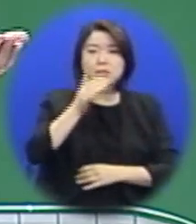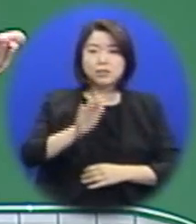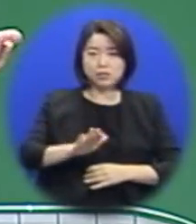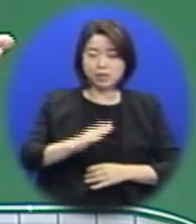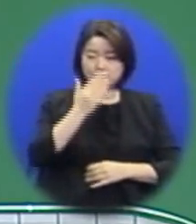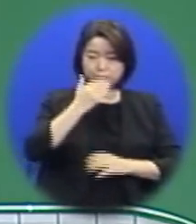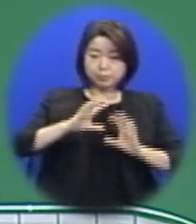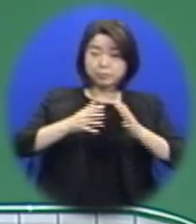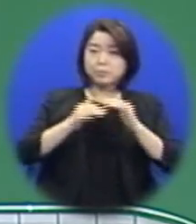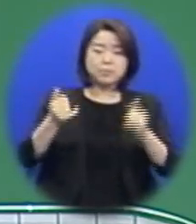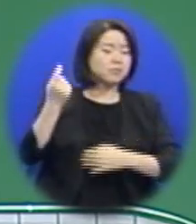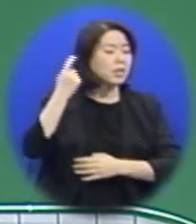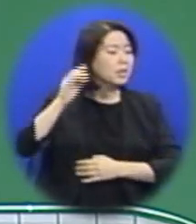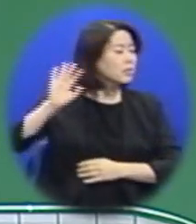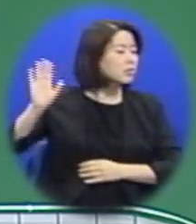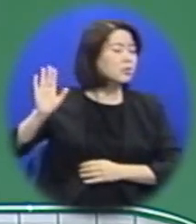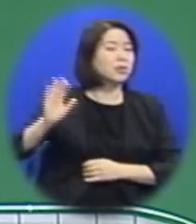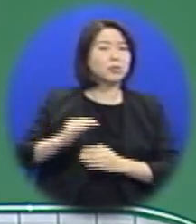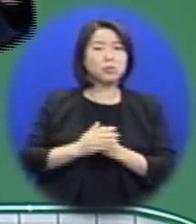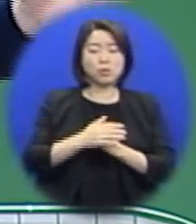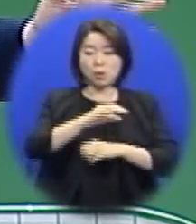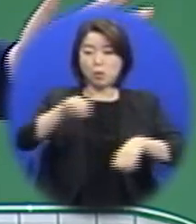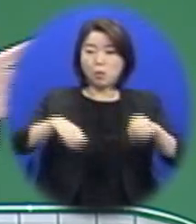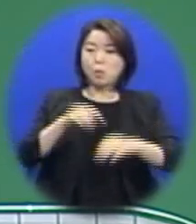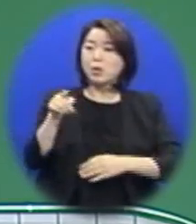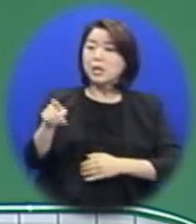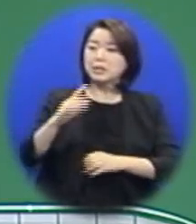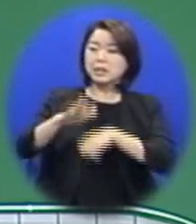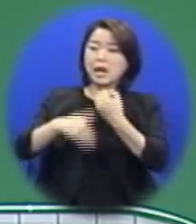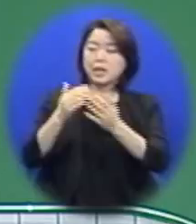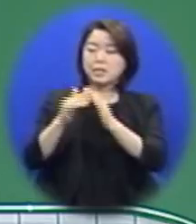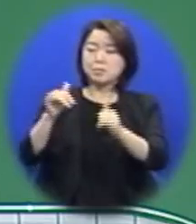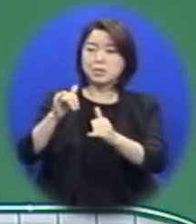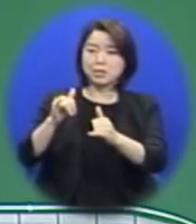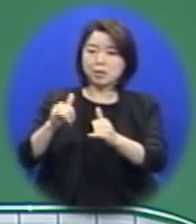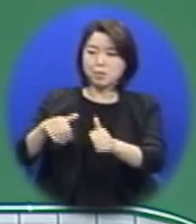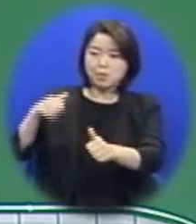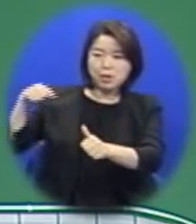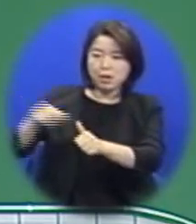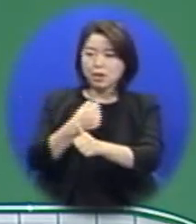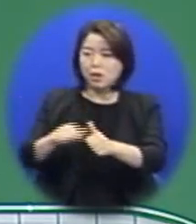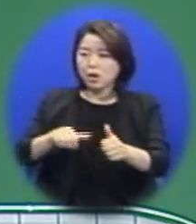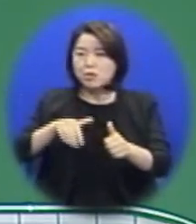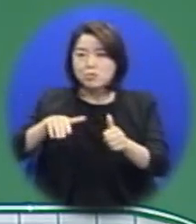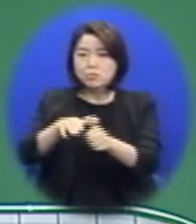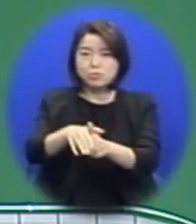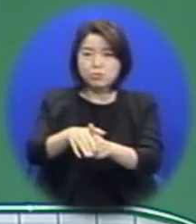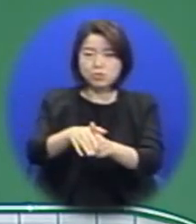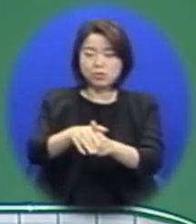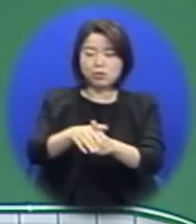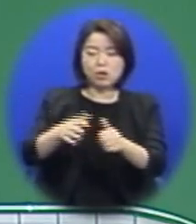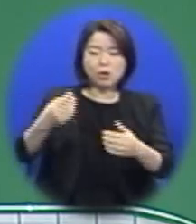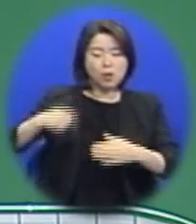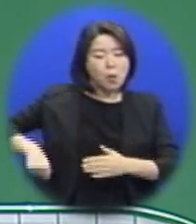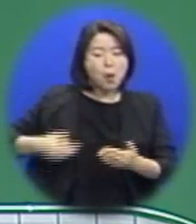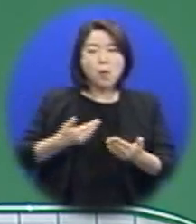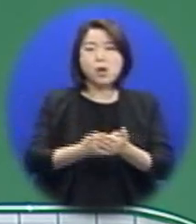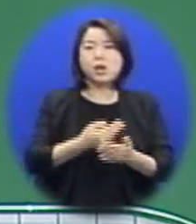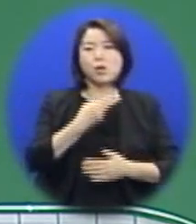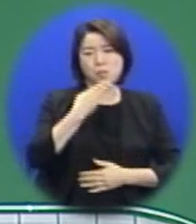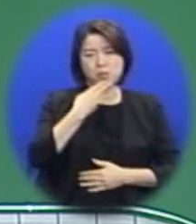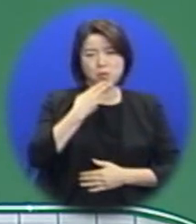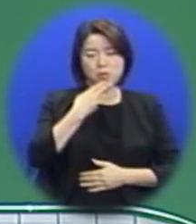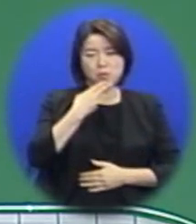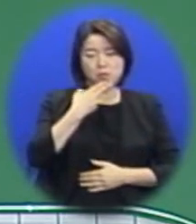백성들 듣지도 않고 오히려 그 선지자들을 때려 죽이고 돌이키지 않았다가